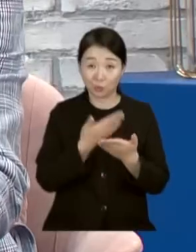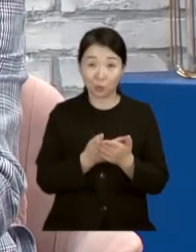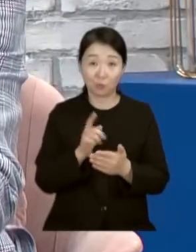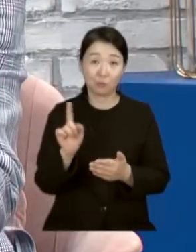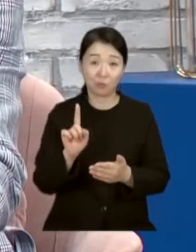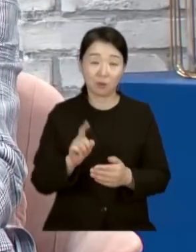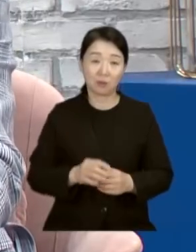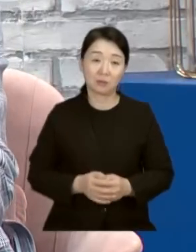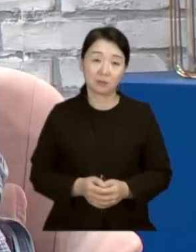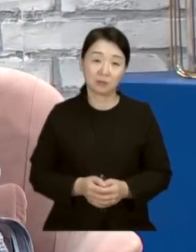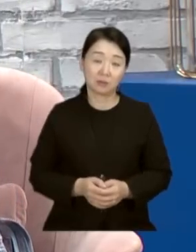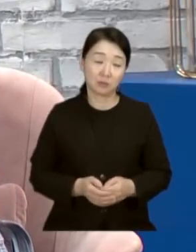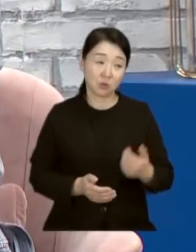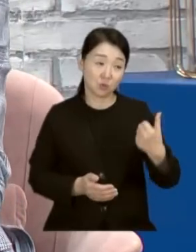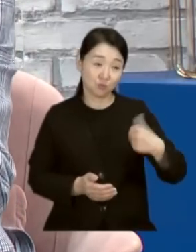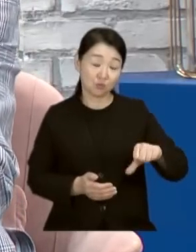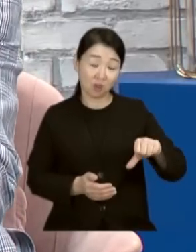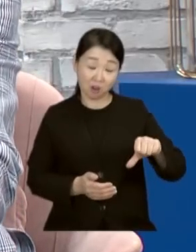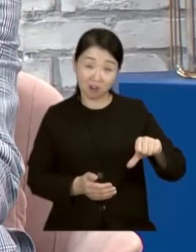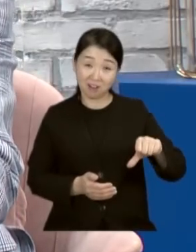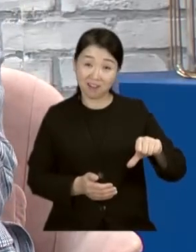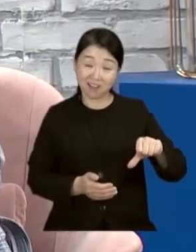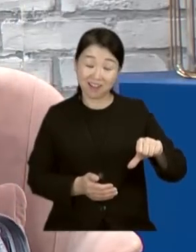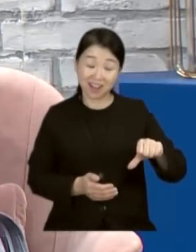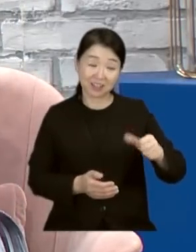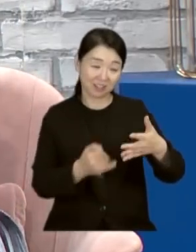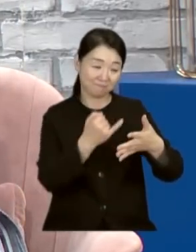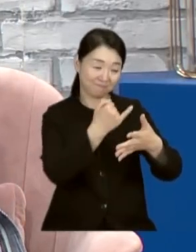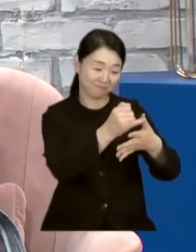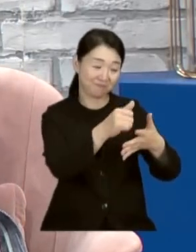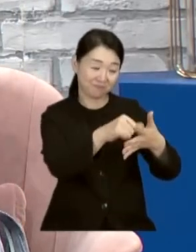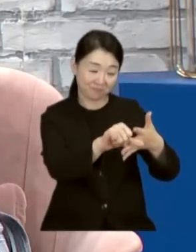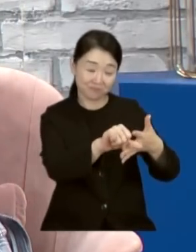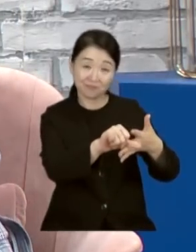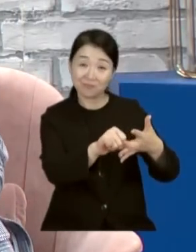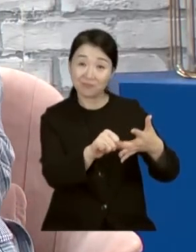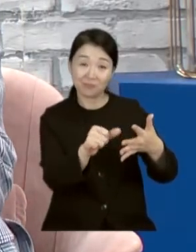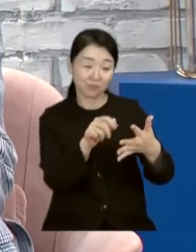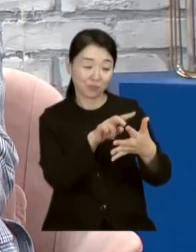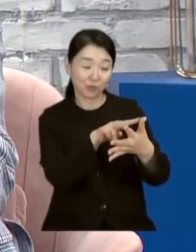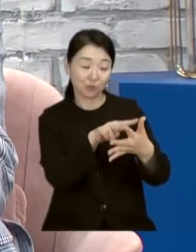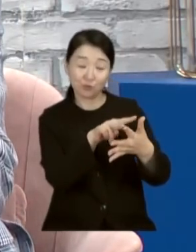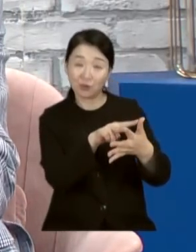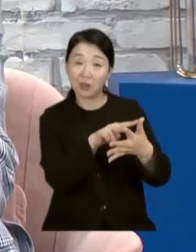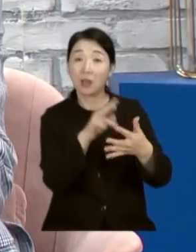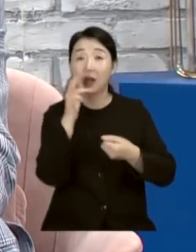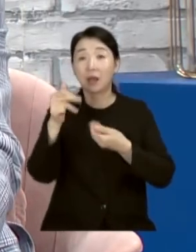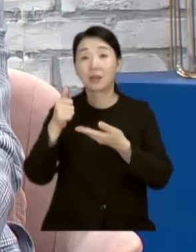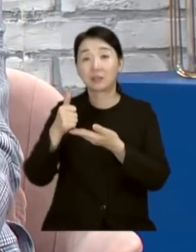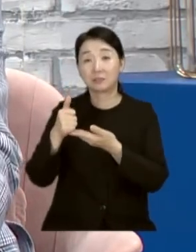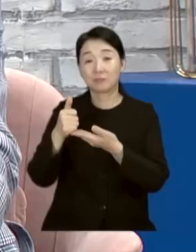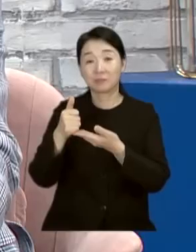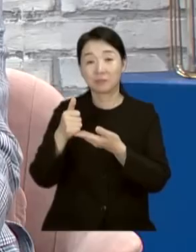게 우경이하고 그 누나하고 아이들 둘에게 하나님을 지금